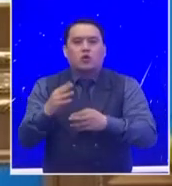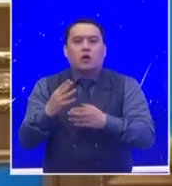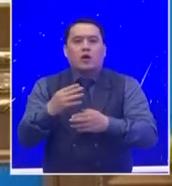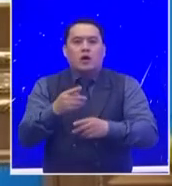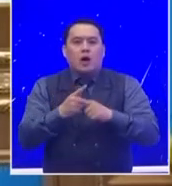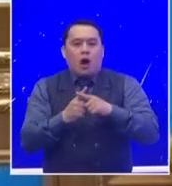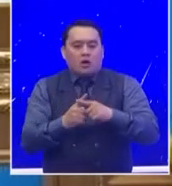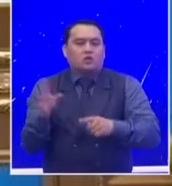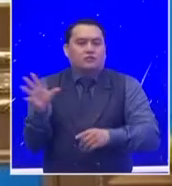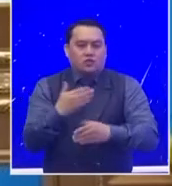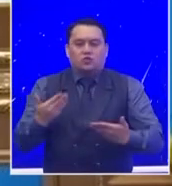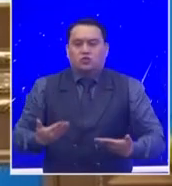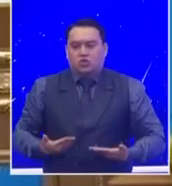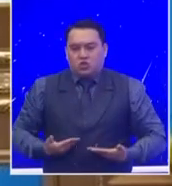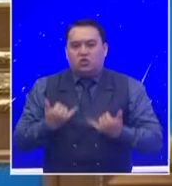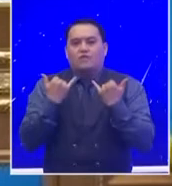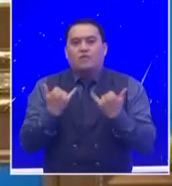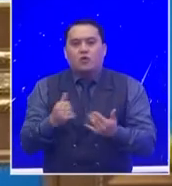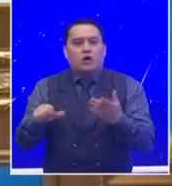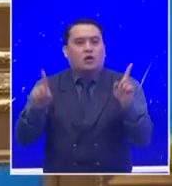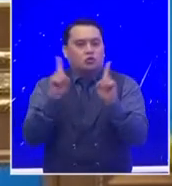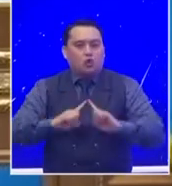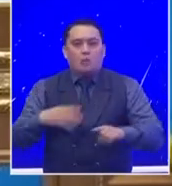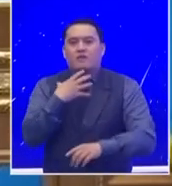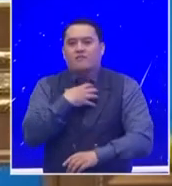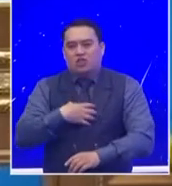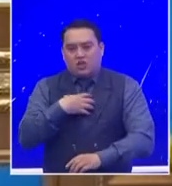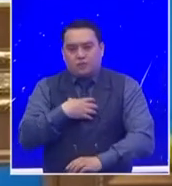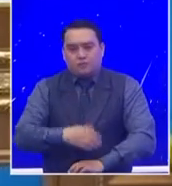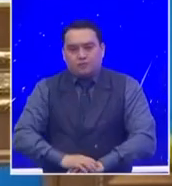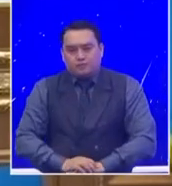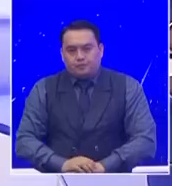позитивные отношения к жизни сегодня особенно важны.